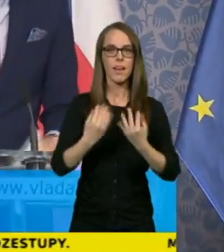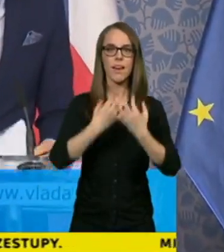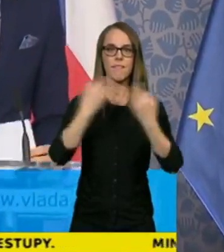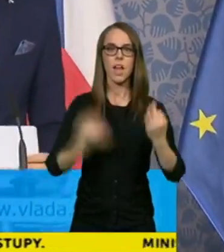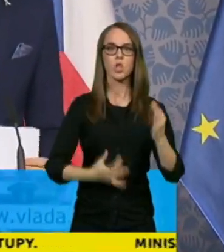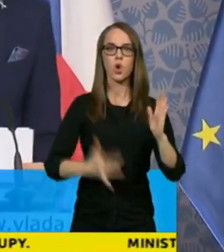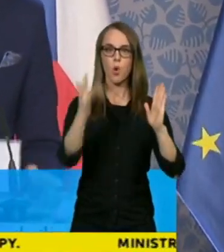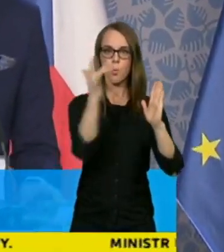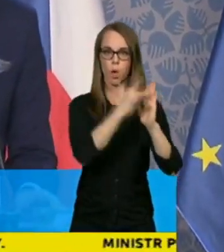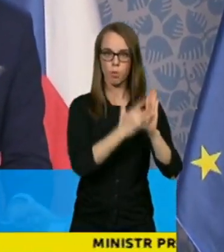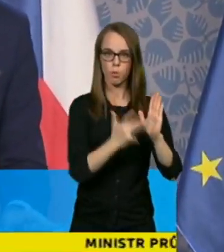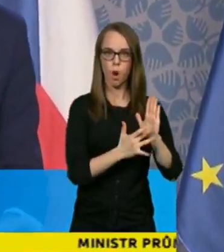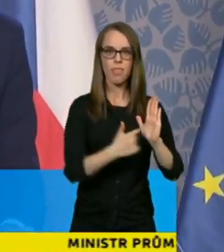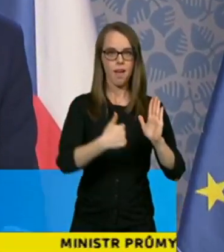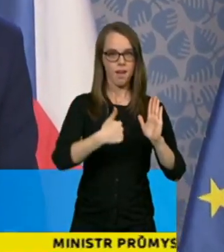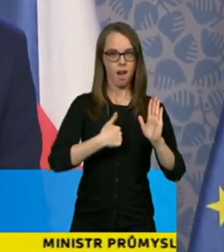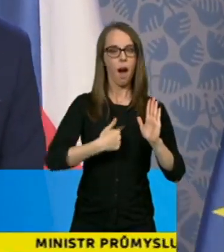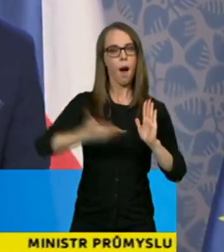na pořad